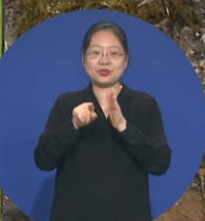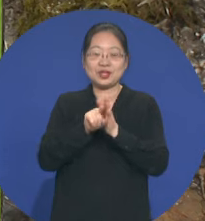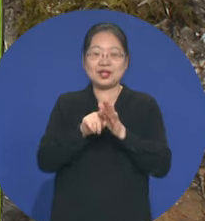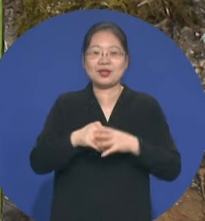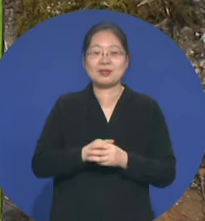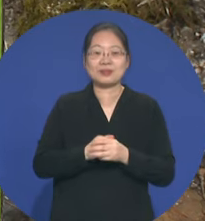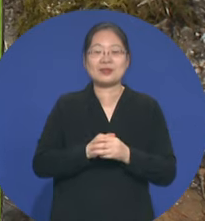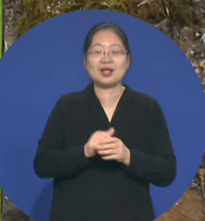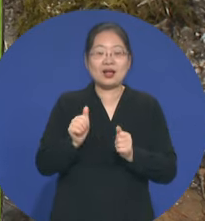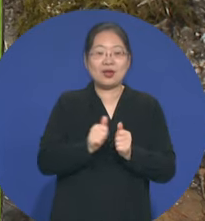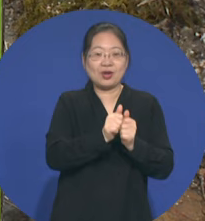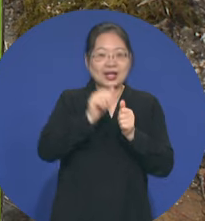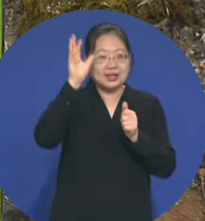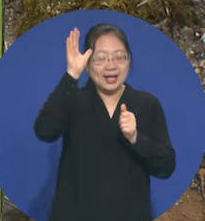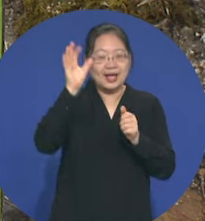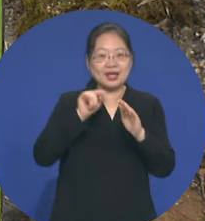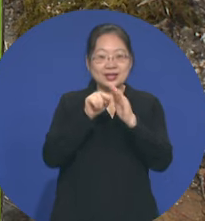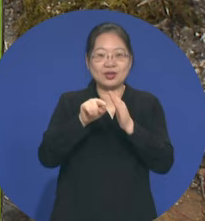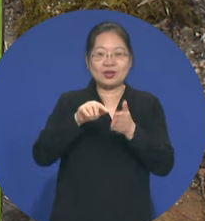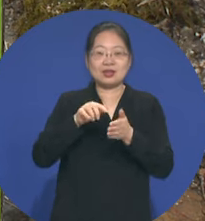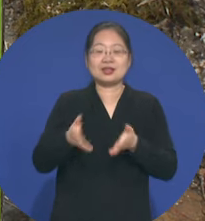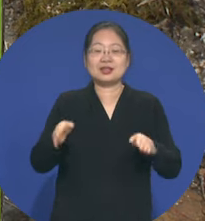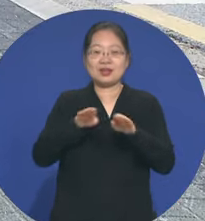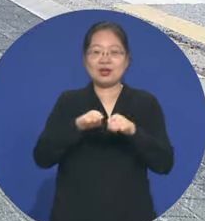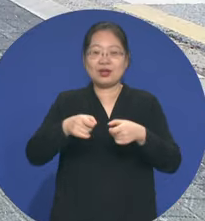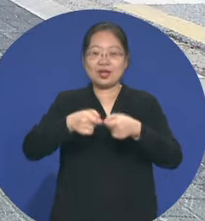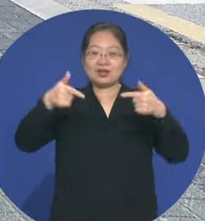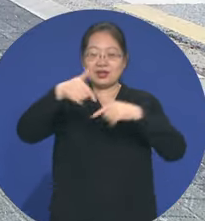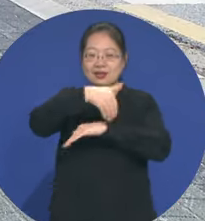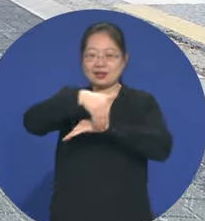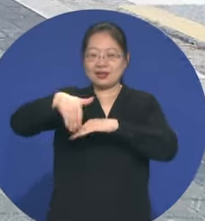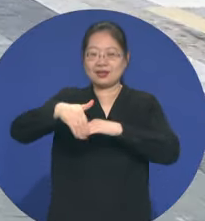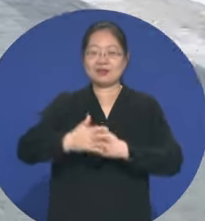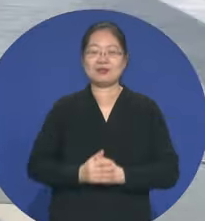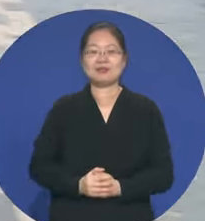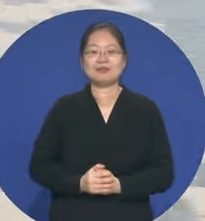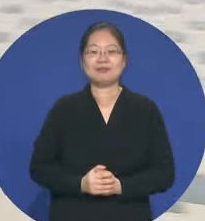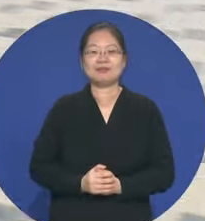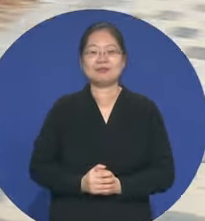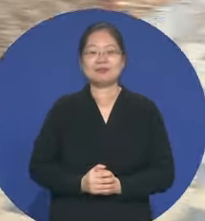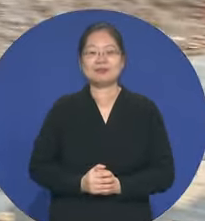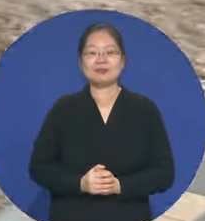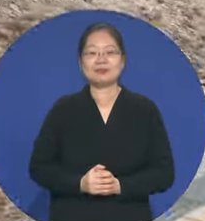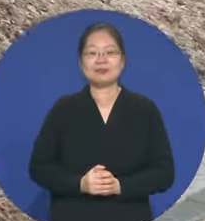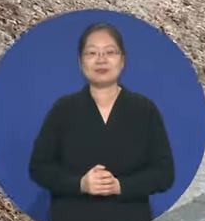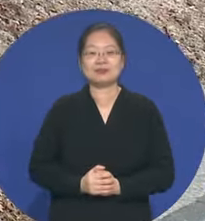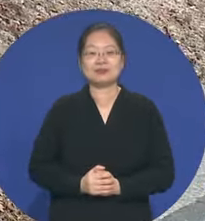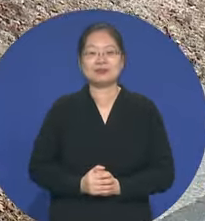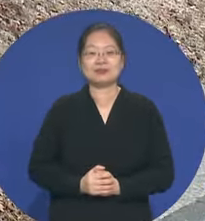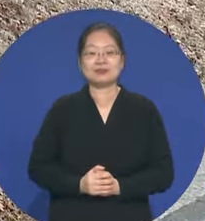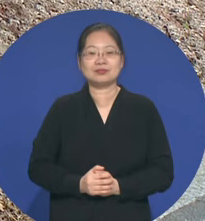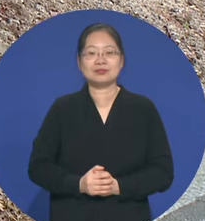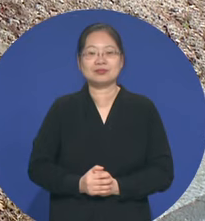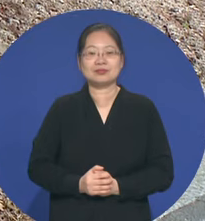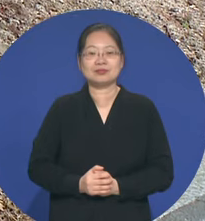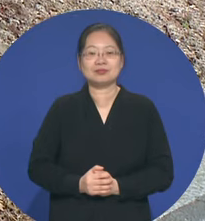위해 돈는 수요에 따라 발견 이용 시설을 확대해 나갈 방침입니다 GTV 뉴스 최창순입니다